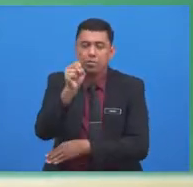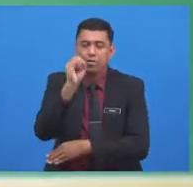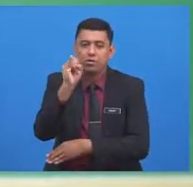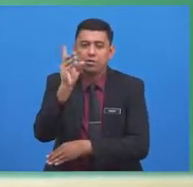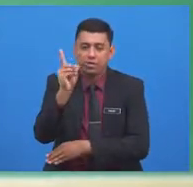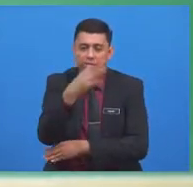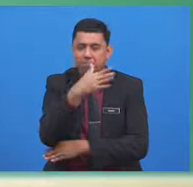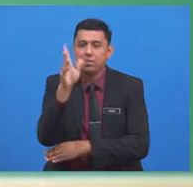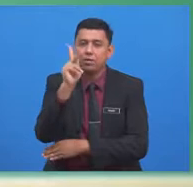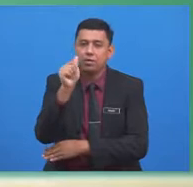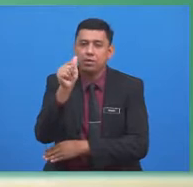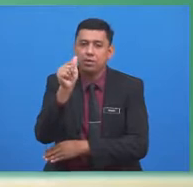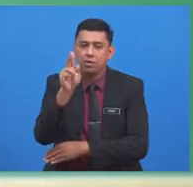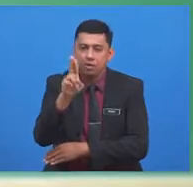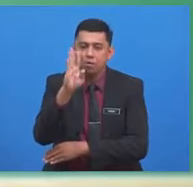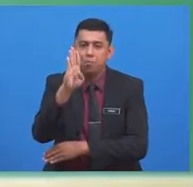karbonik.